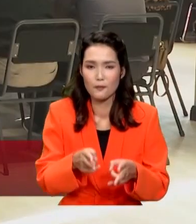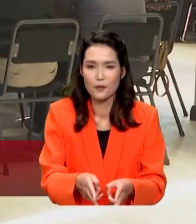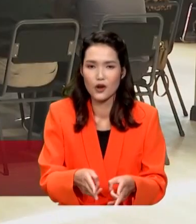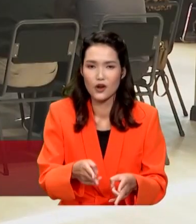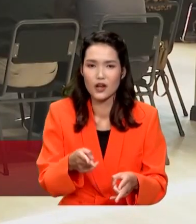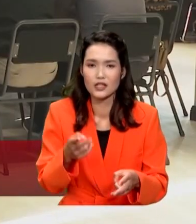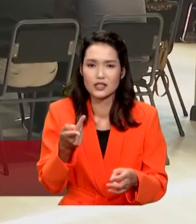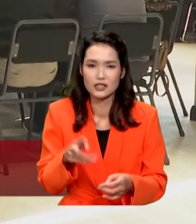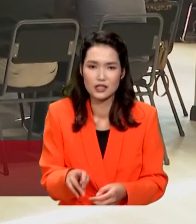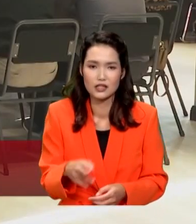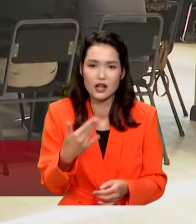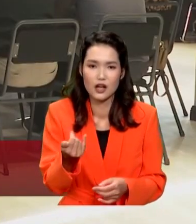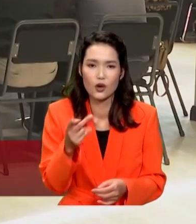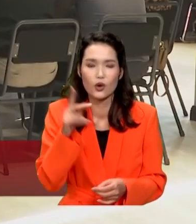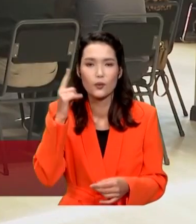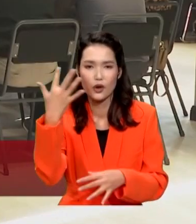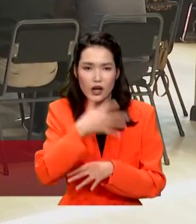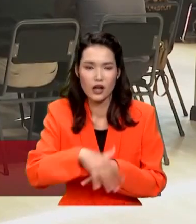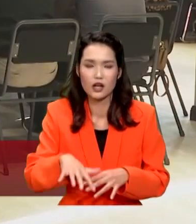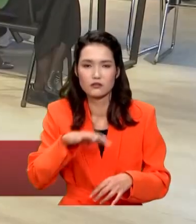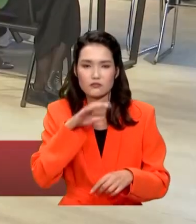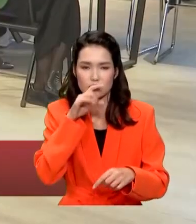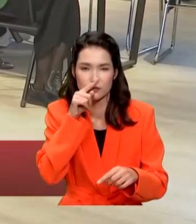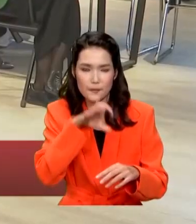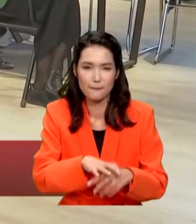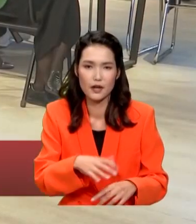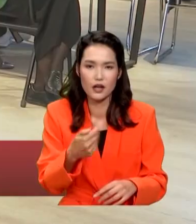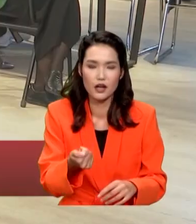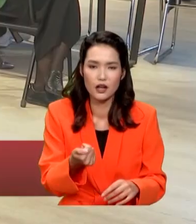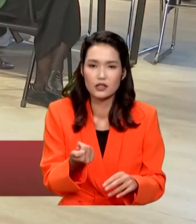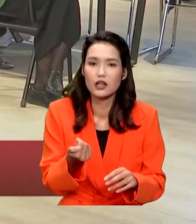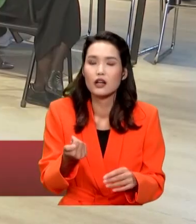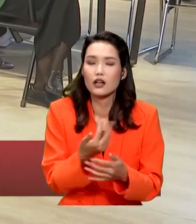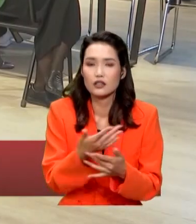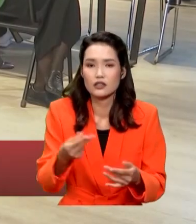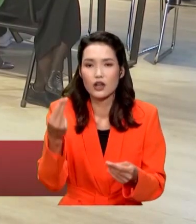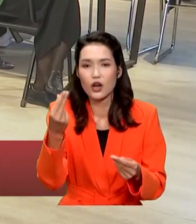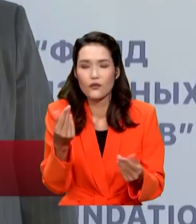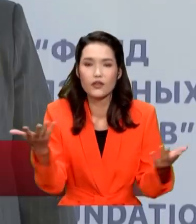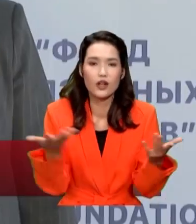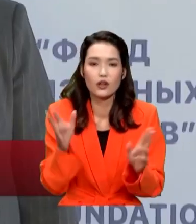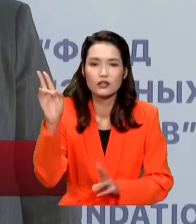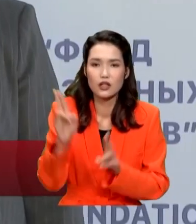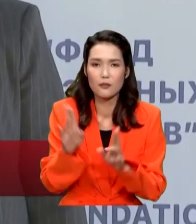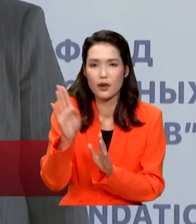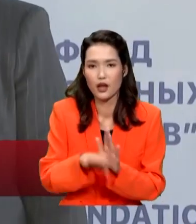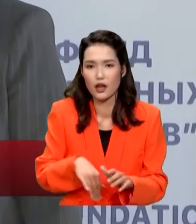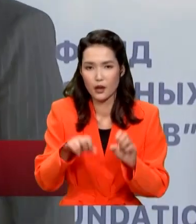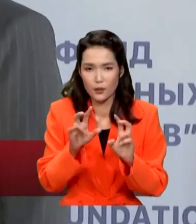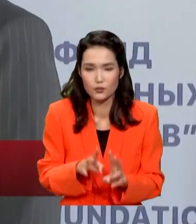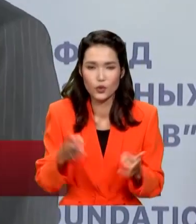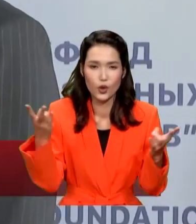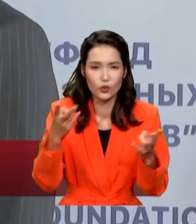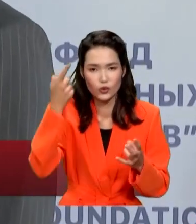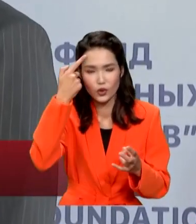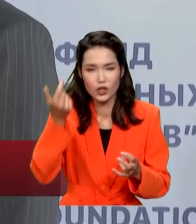для того, чтобы они могли обезопасить себя. На тренинге финансисты рассказали, какие правила безопасности следует соблюдать,